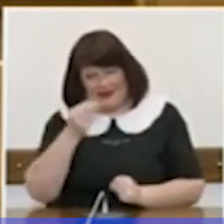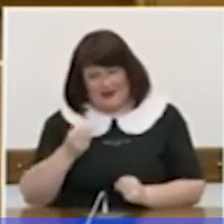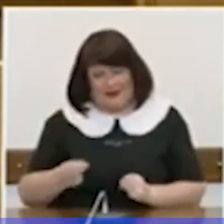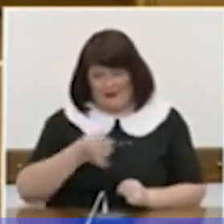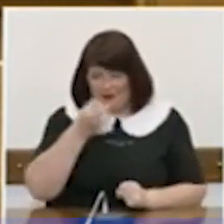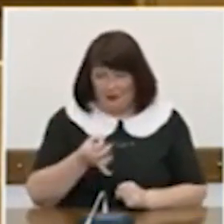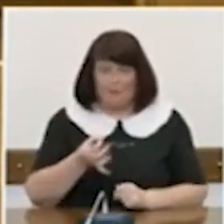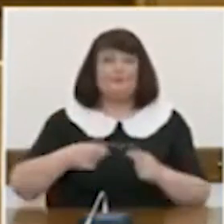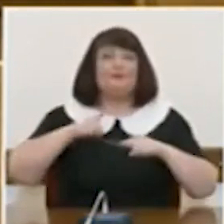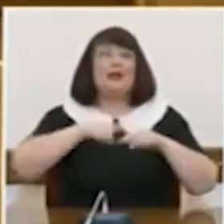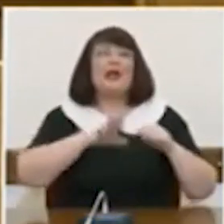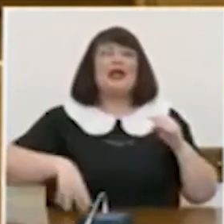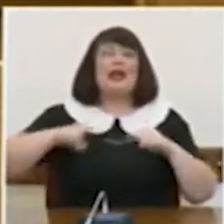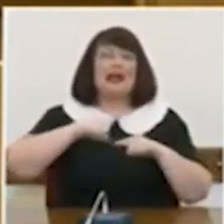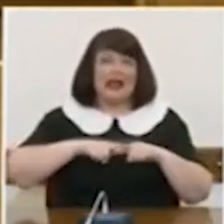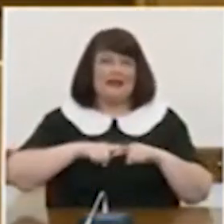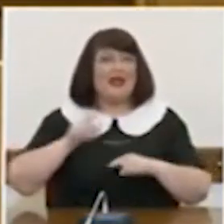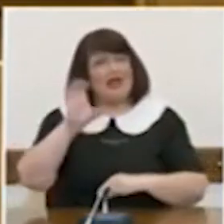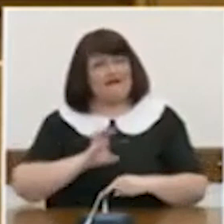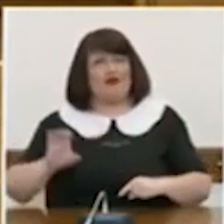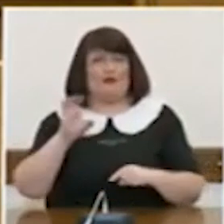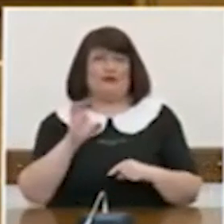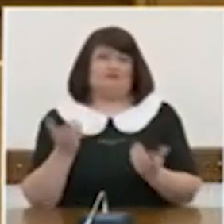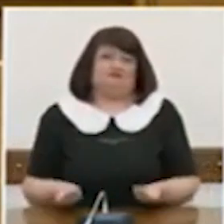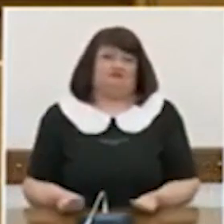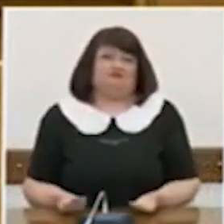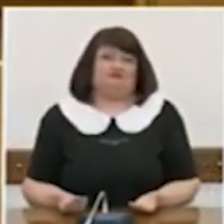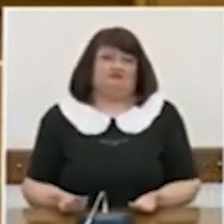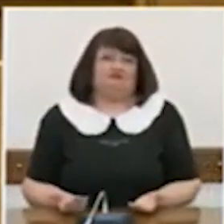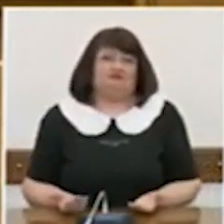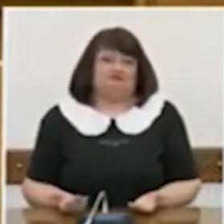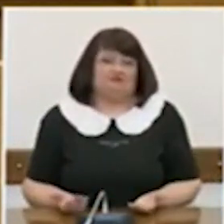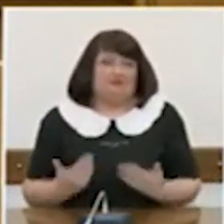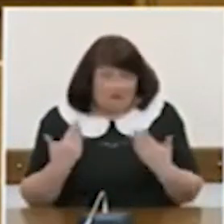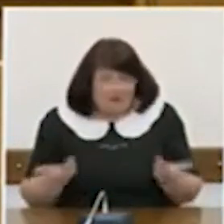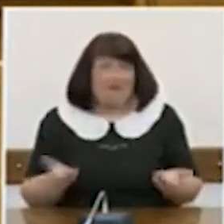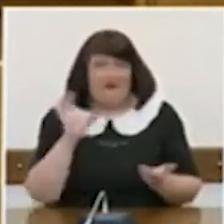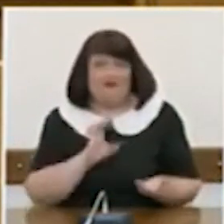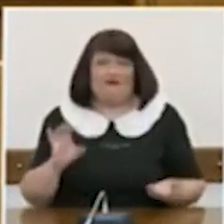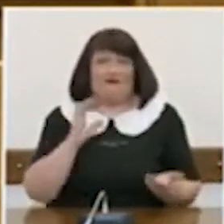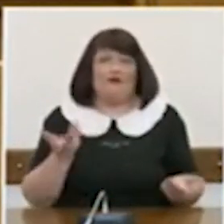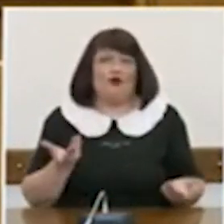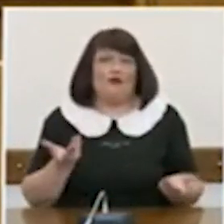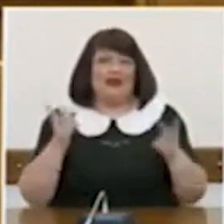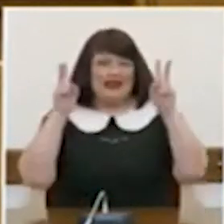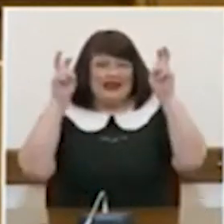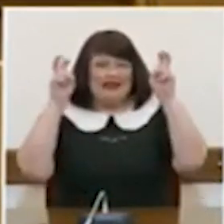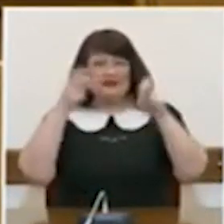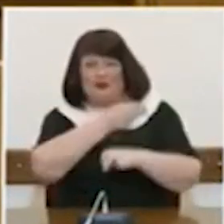Ελλάδα είναι Ευρώπη, κύριε της Νέας Δημοκρατίας. Πραγματικά το σύντημα αυτό